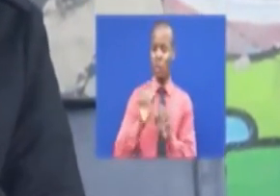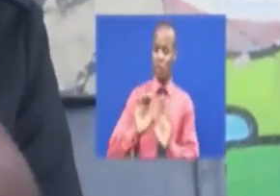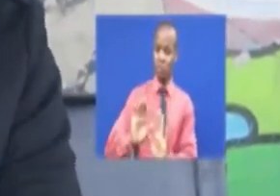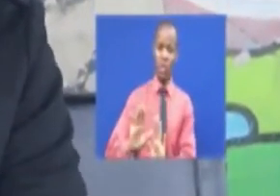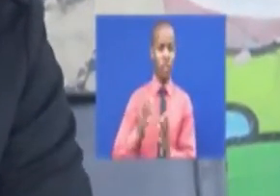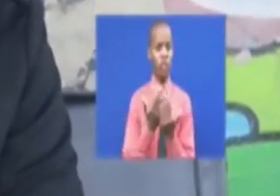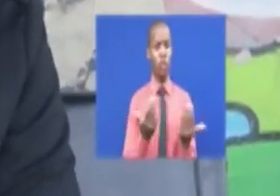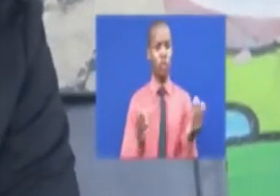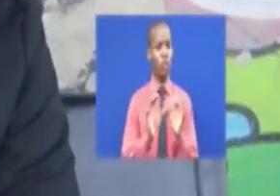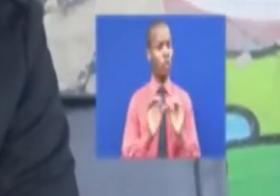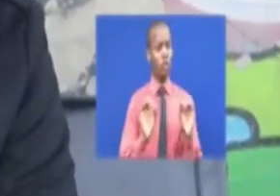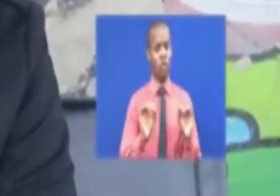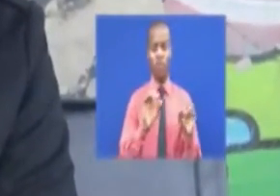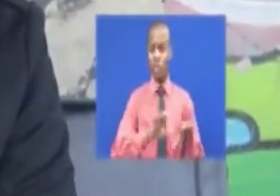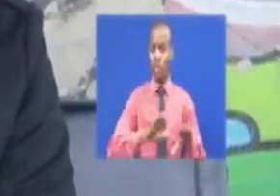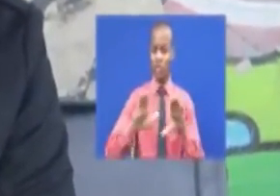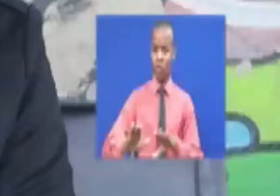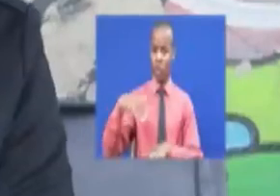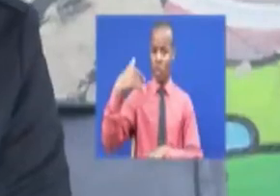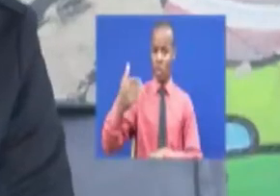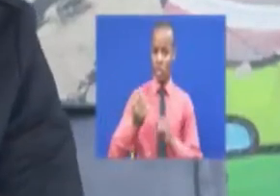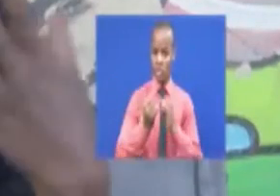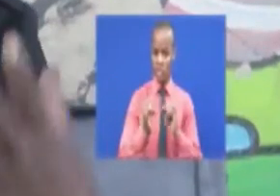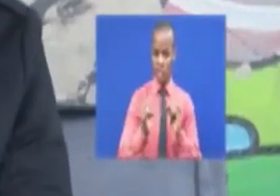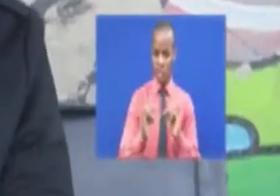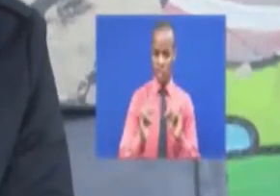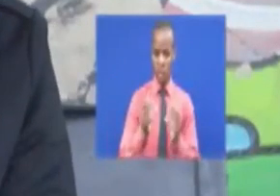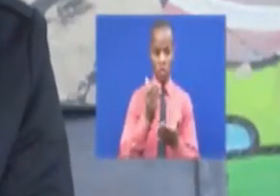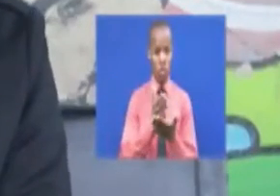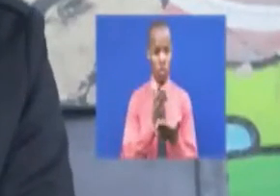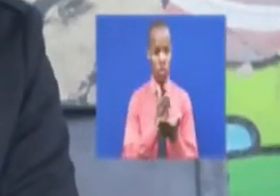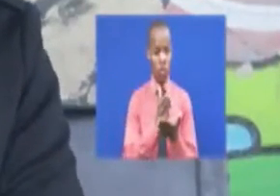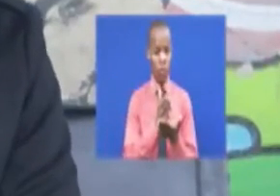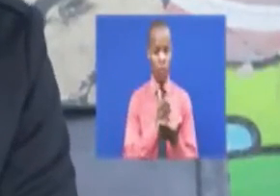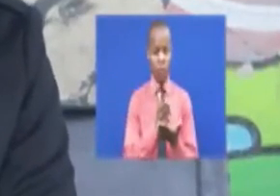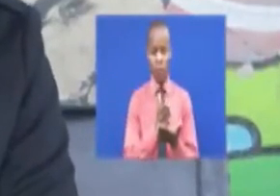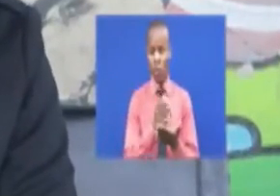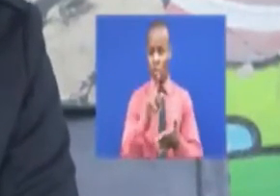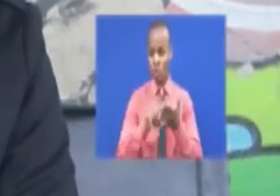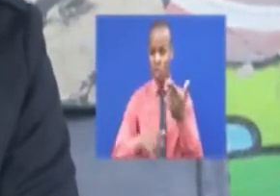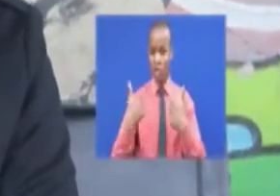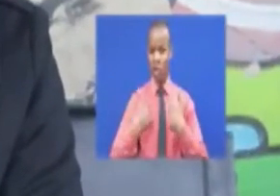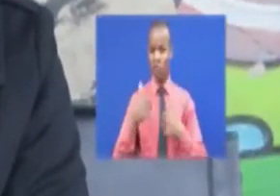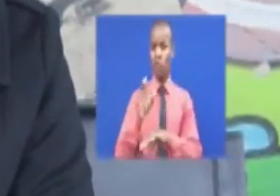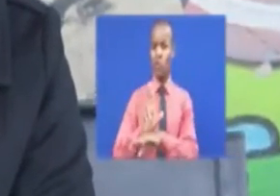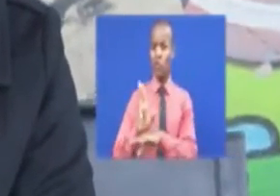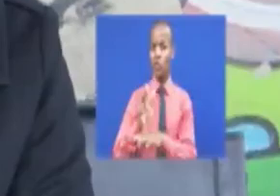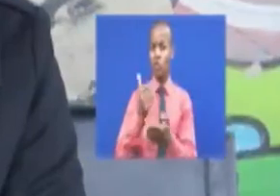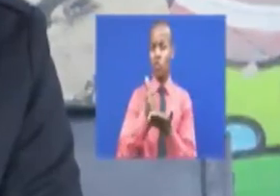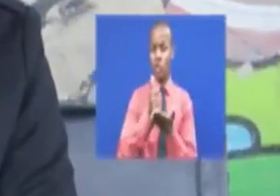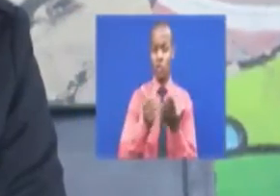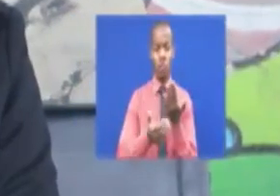wangu, ateseke. Najaribu hata kama sina huo uwezo mkubwa, chochote kidogo niko nacho. Na